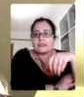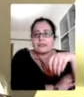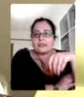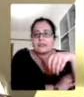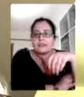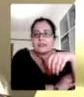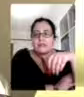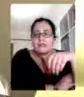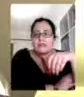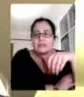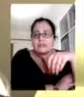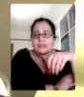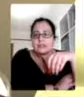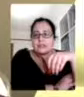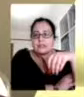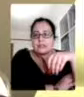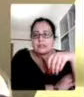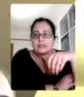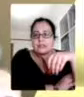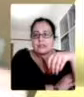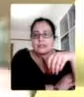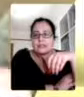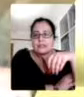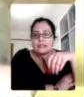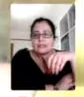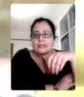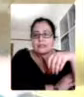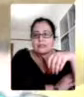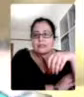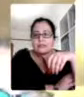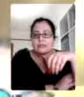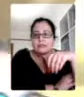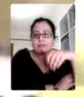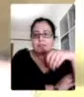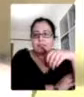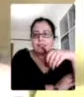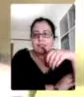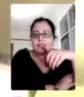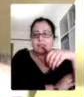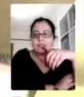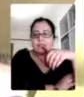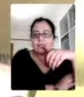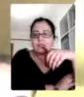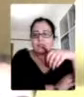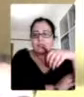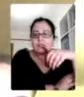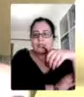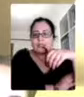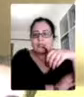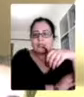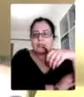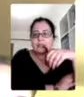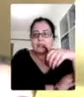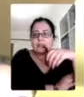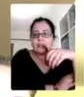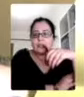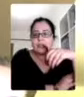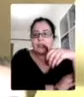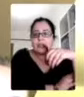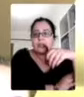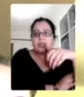Filtresiz ipek tüzüğünün daha çok alındığı söyleniyor genelde. Fakat bende tam tersi bir durum oluyor. Filtresiz de karman çorman dumanla karışık bir tat